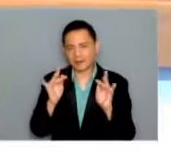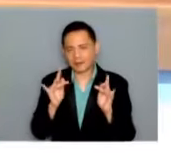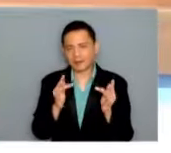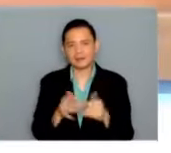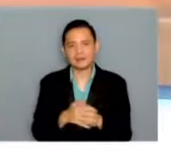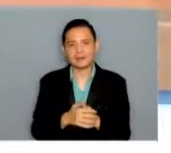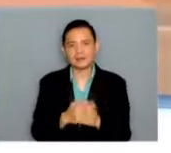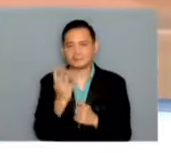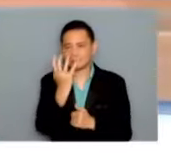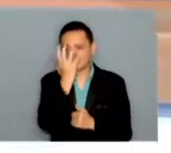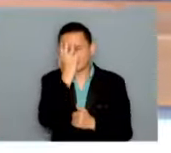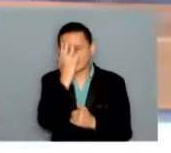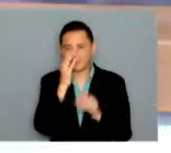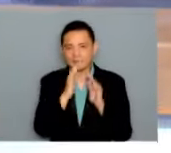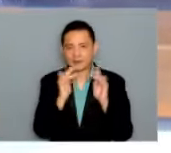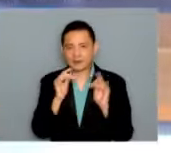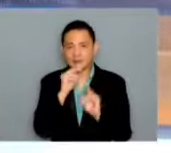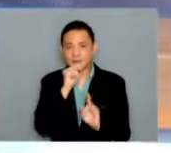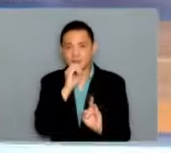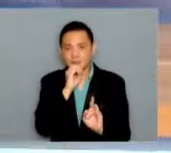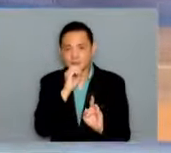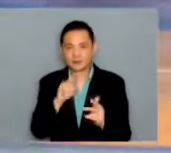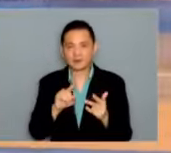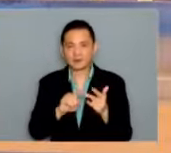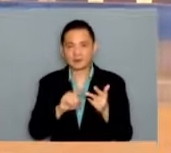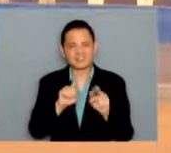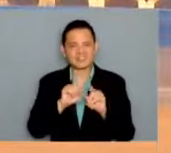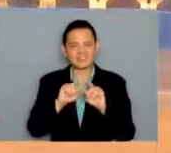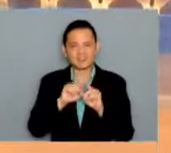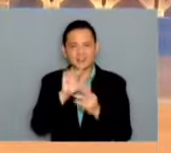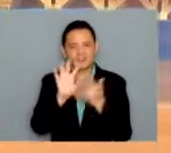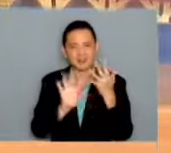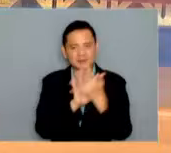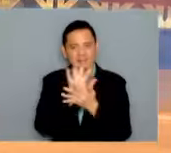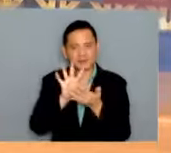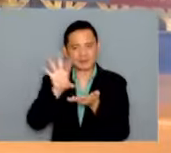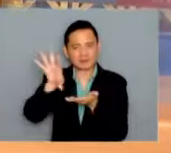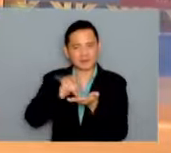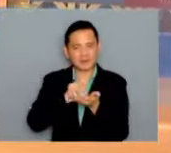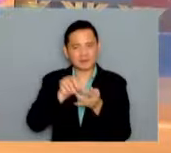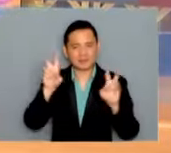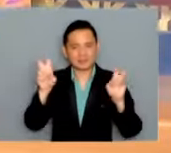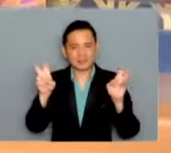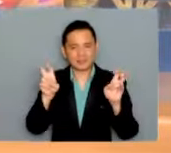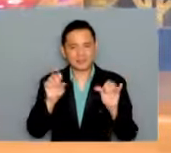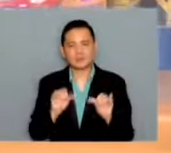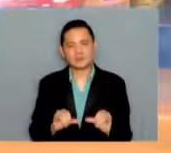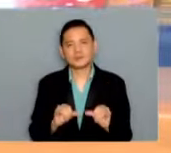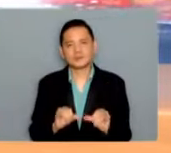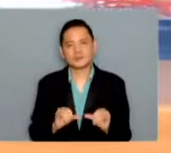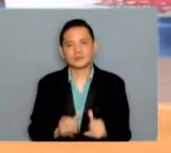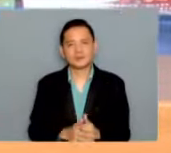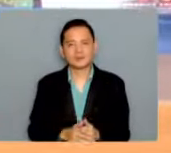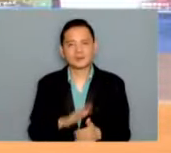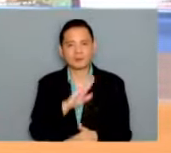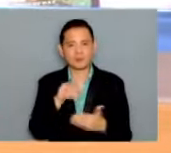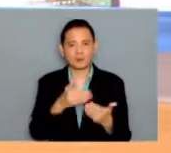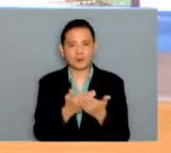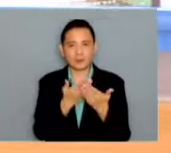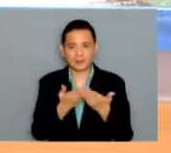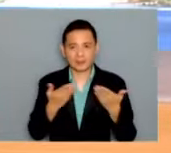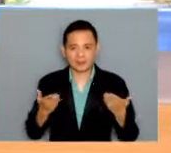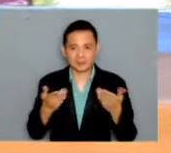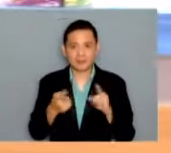Negros, Kadayawan para dito, tapos yung Pinagbenga sa Benguet. So lahat ng ingredients base sa